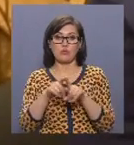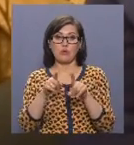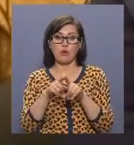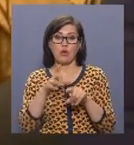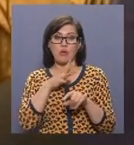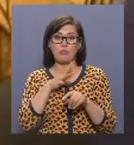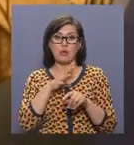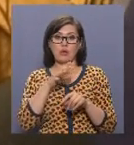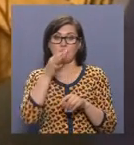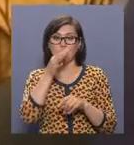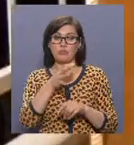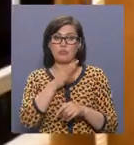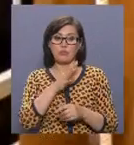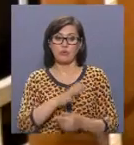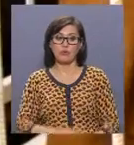ала қашып отыр.